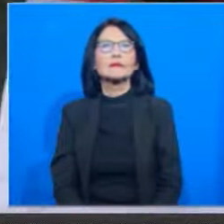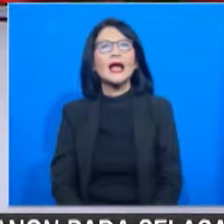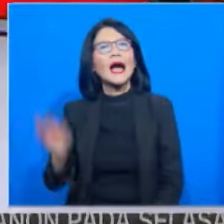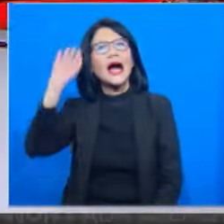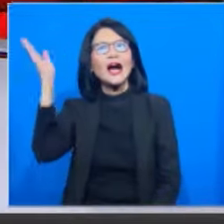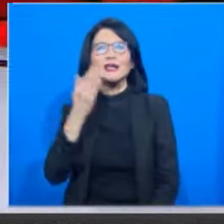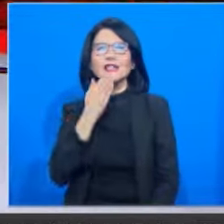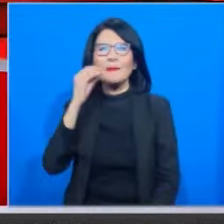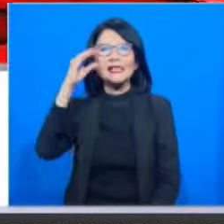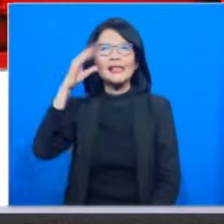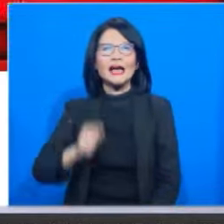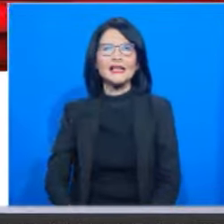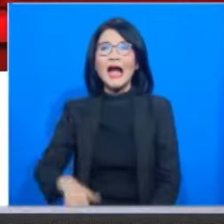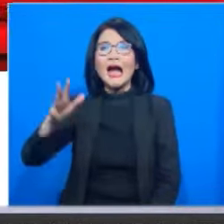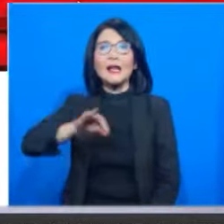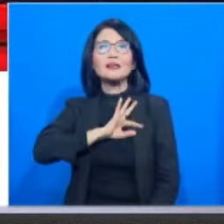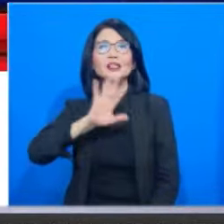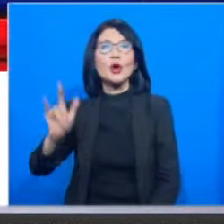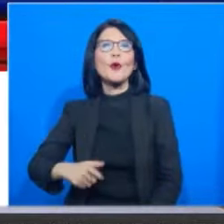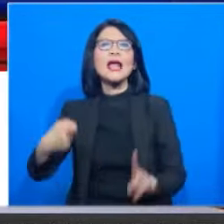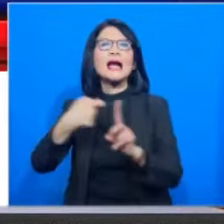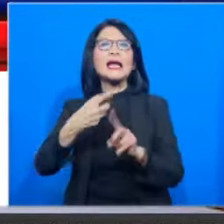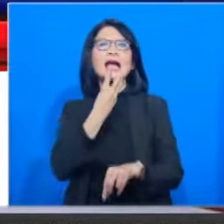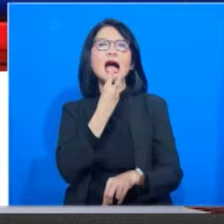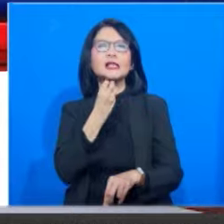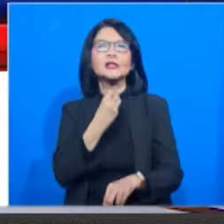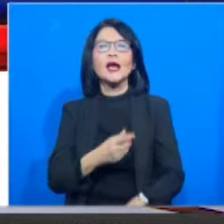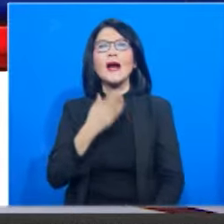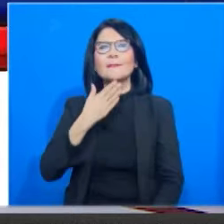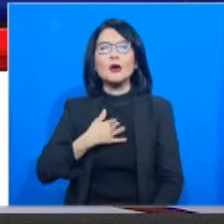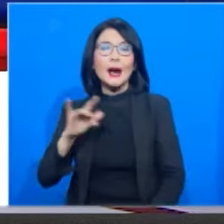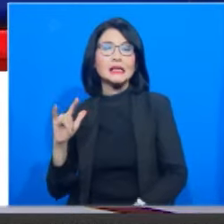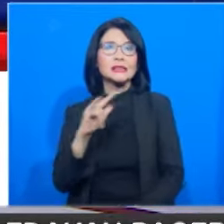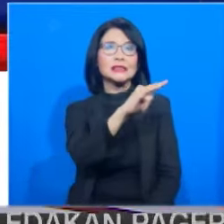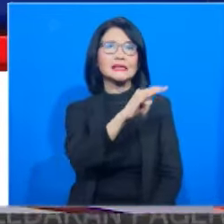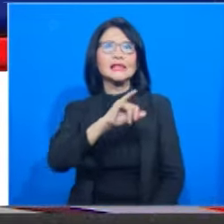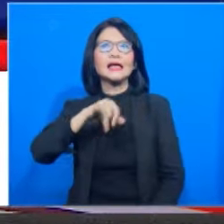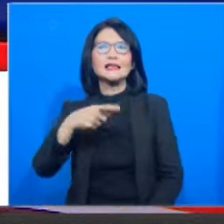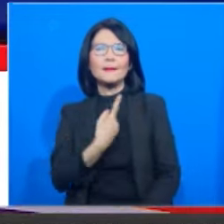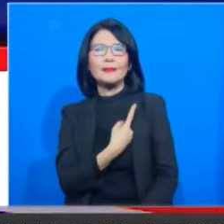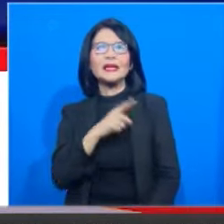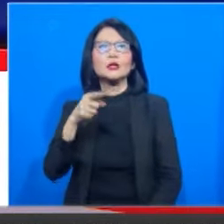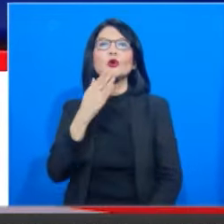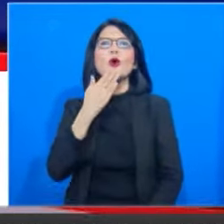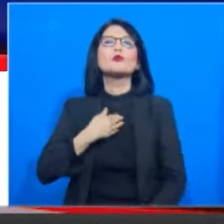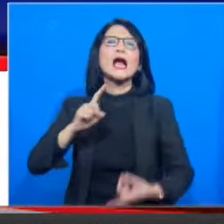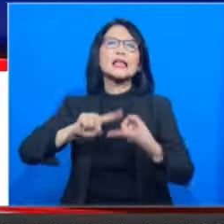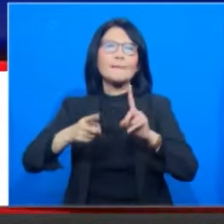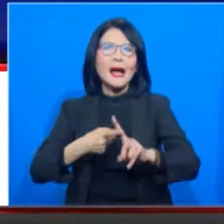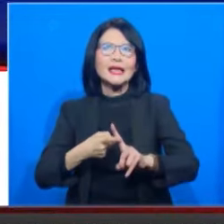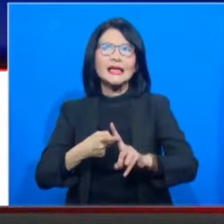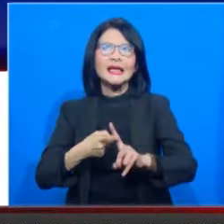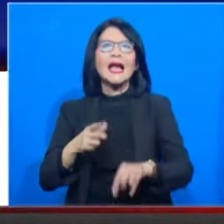Halo, selamat siang. Anak Presiden Joko Widodo, Kaisang Pangarep, mengaku bahwa jet pribadi yang digunakannya selama ini adalah milik temannya dan